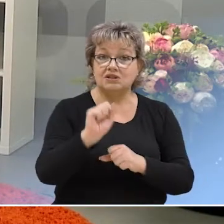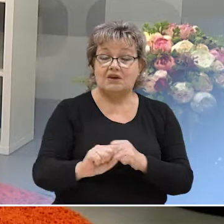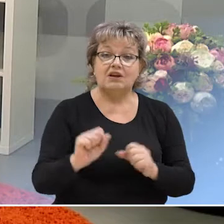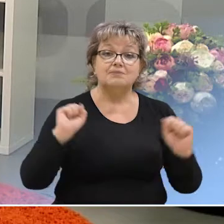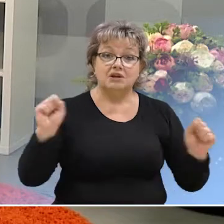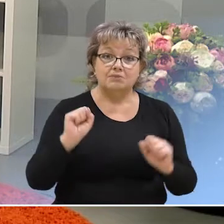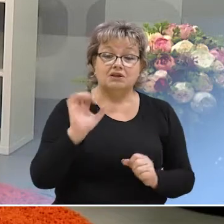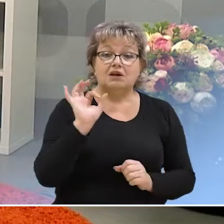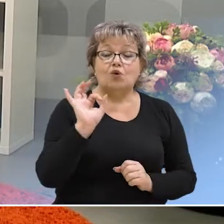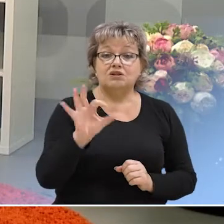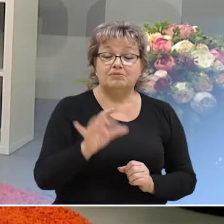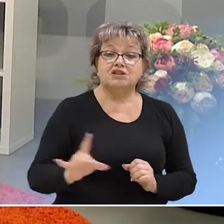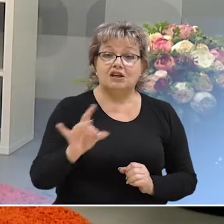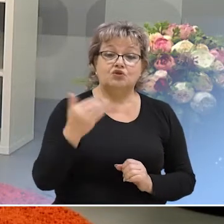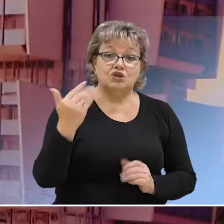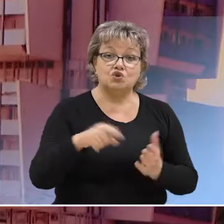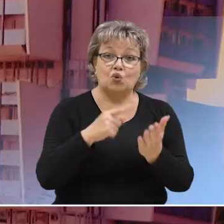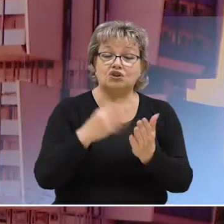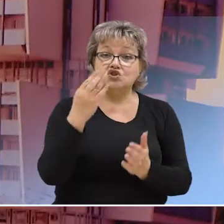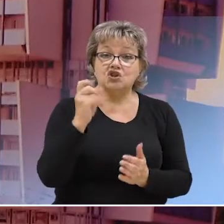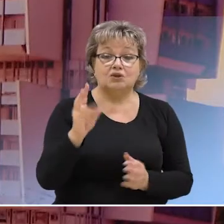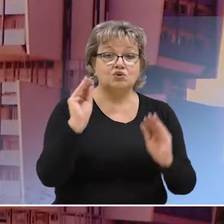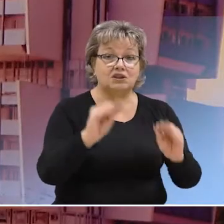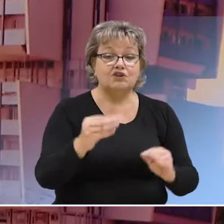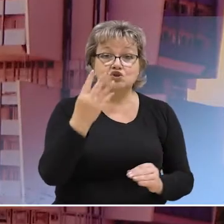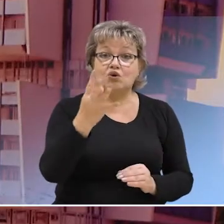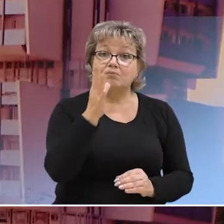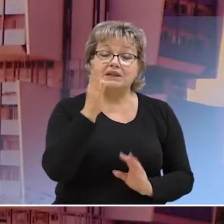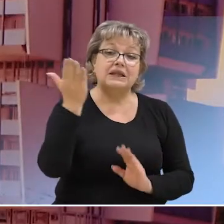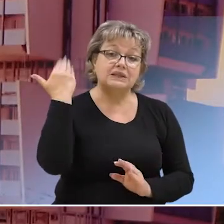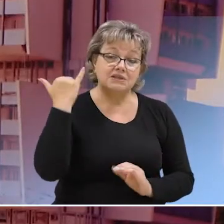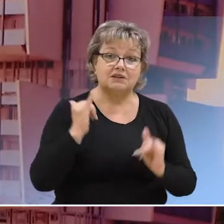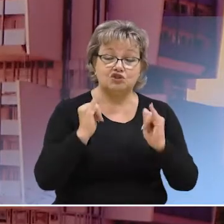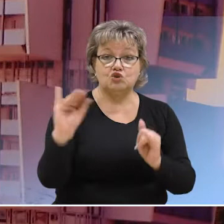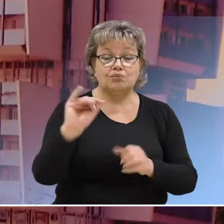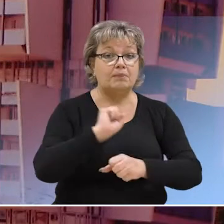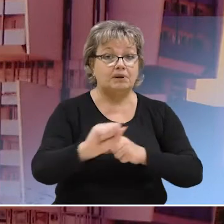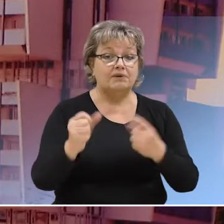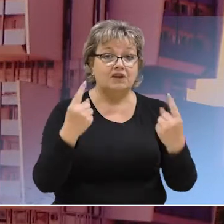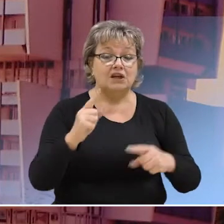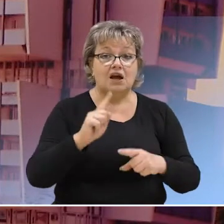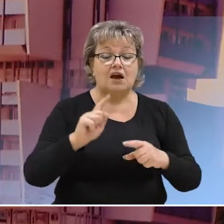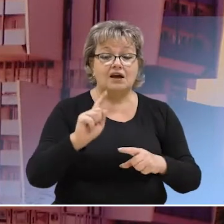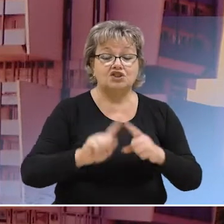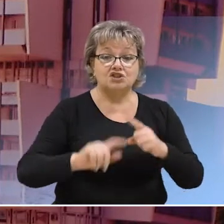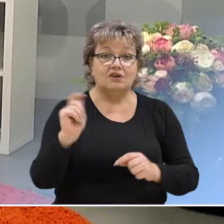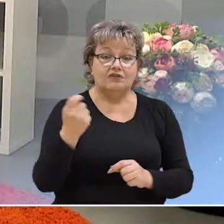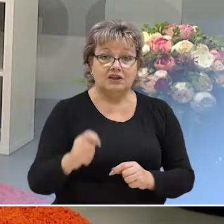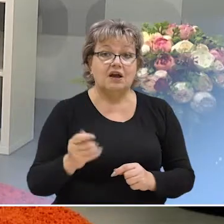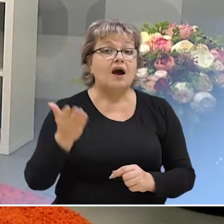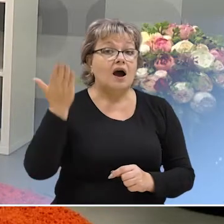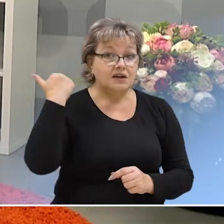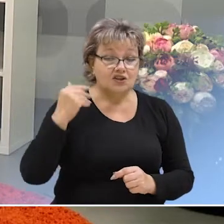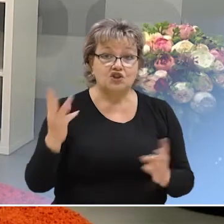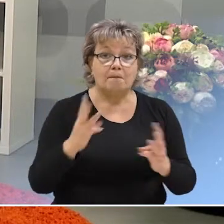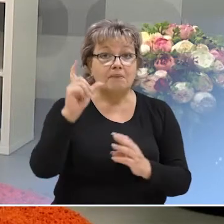спортсмены Октябрьского района и шахт. Памятный знак установили в этом месте 45 лет назад в честь юбилея победы в Великой Отечественной войне. Ранее